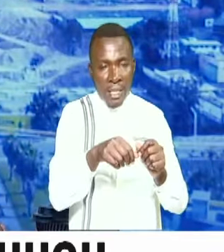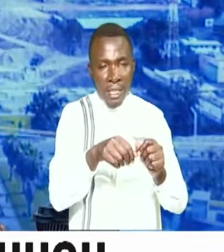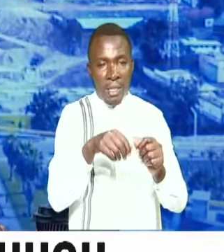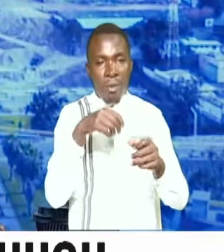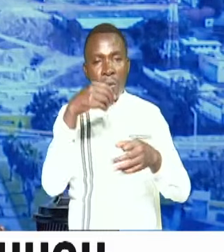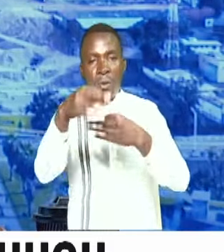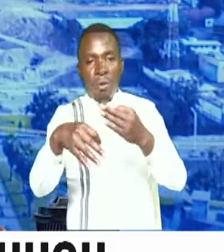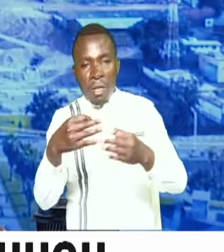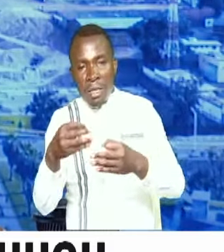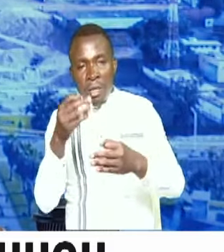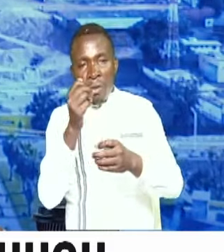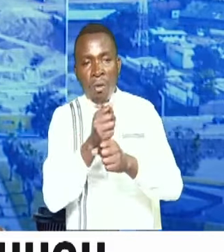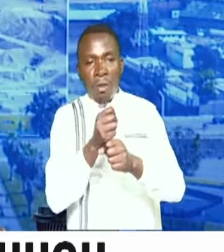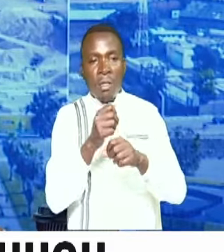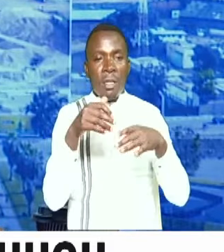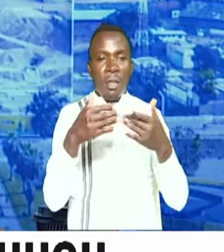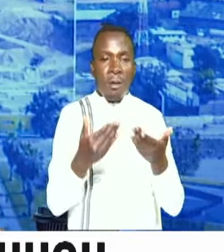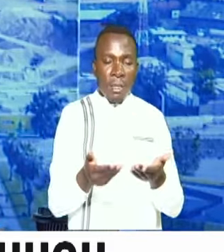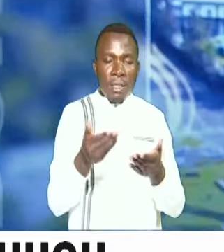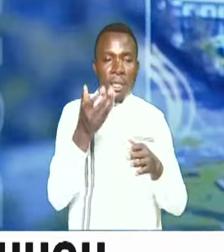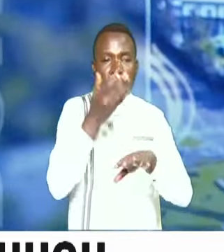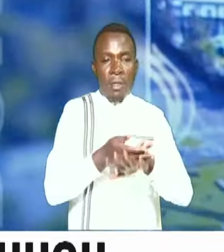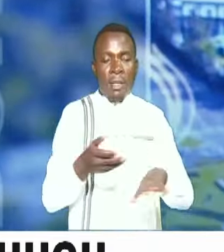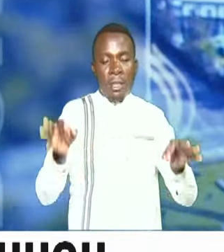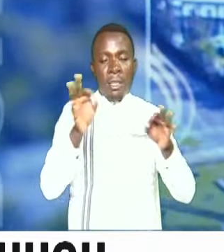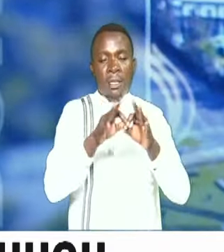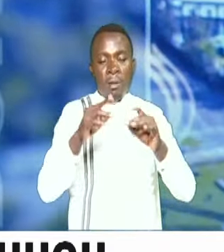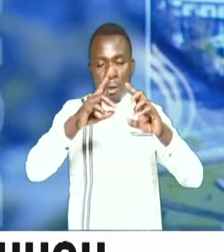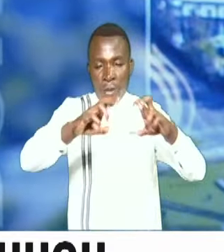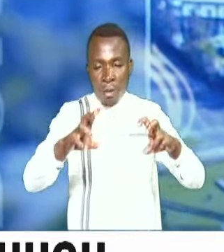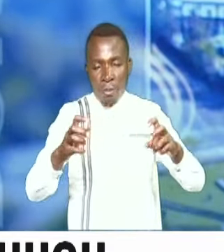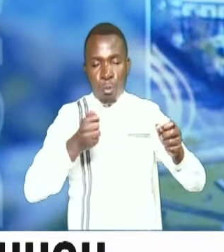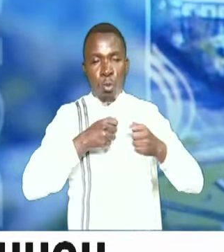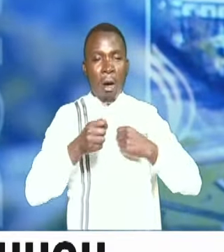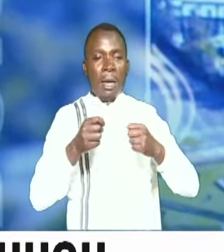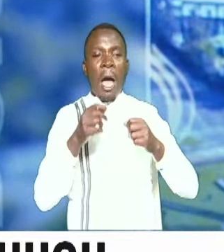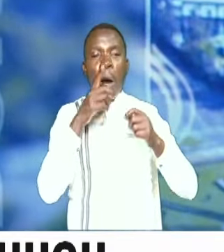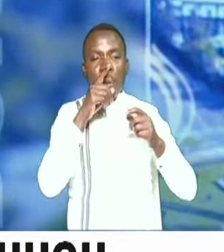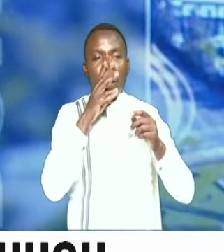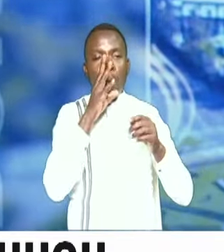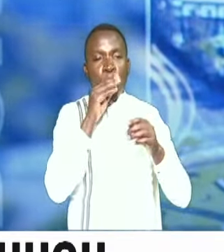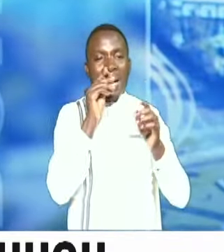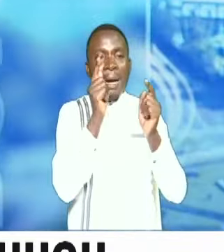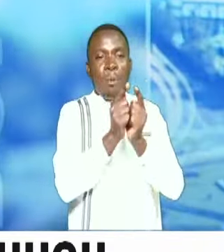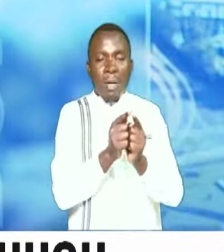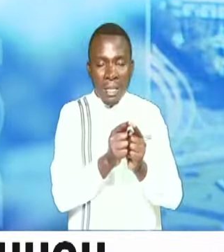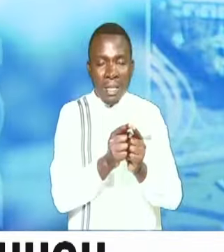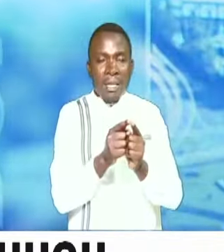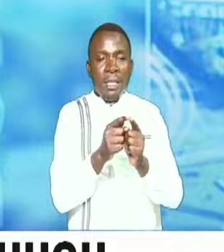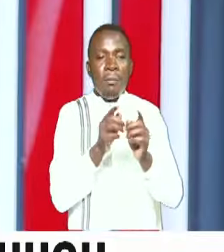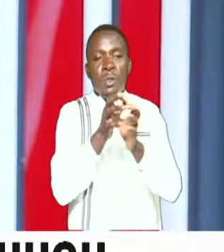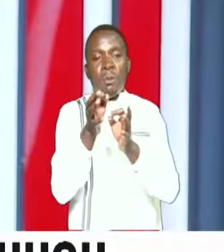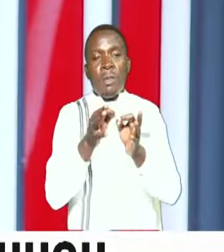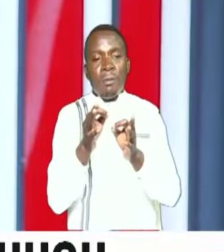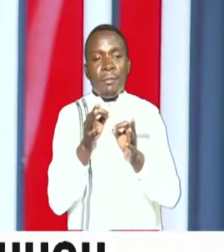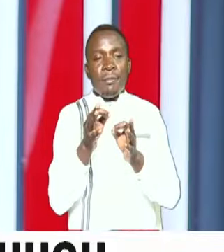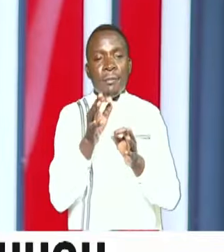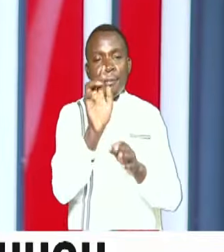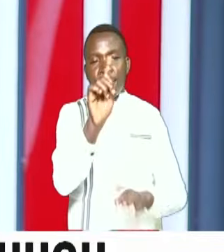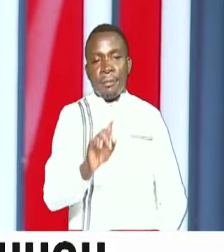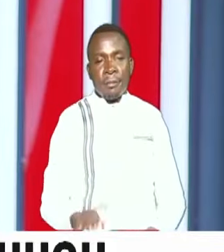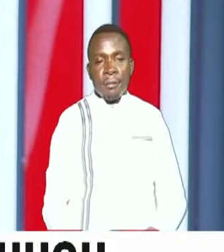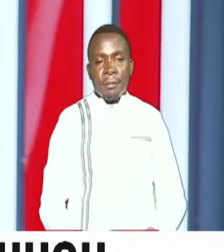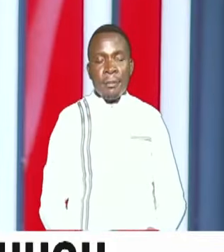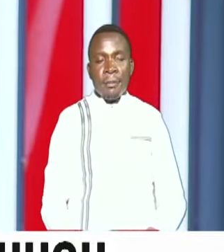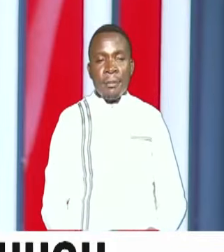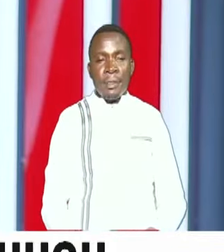rukora ibyuma cyangwa se ibiryo birya gaciro ryavumbuye mu Rwanda mu magambo make kugira ngo twihute. Yego, aho naho wambajije